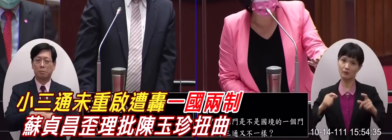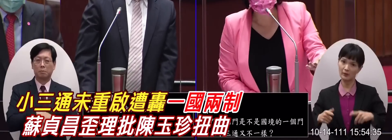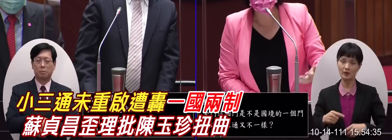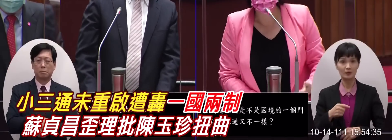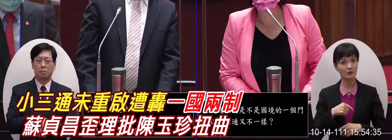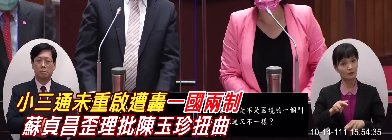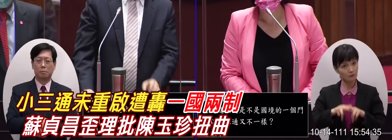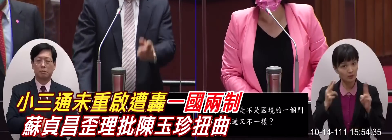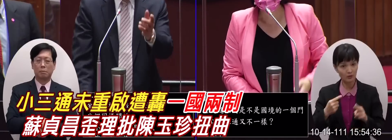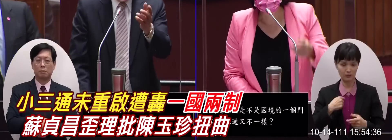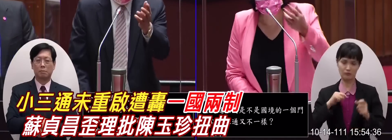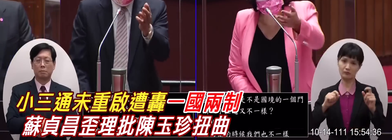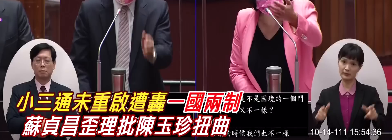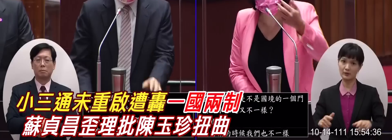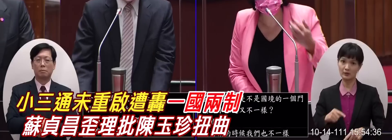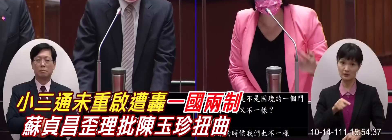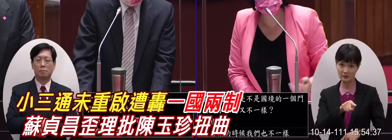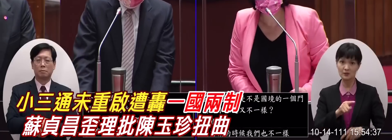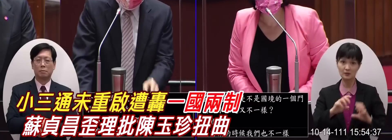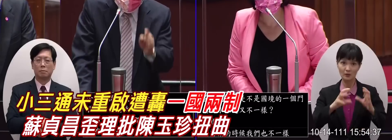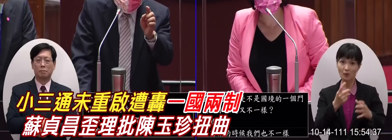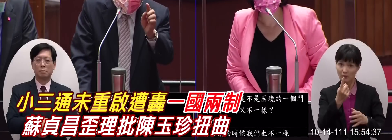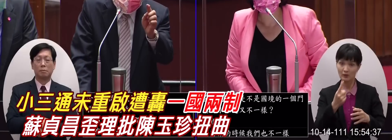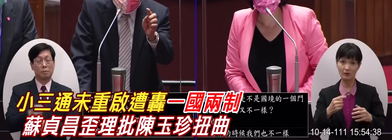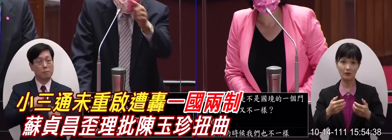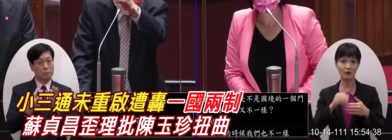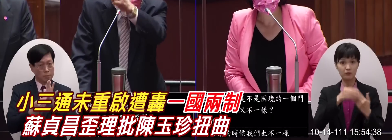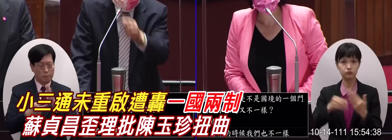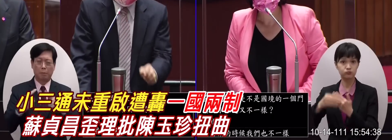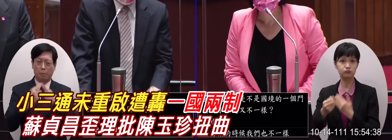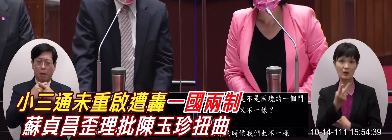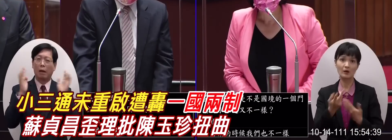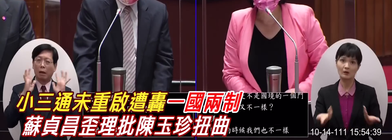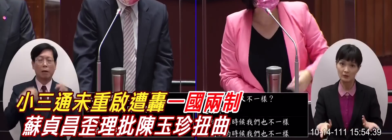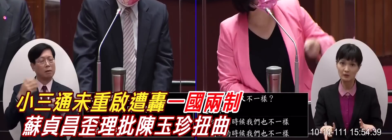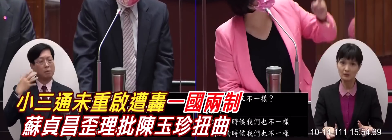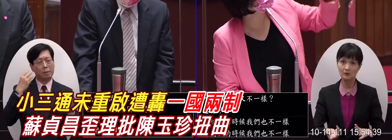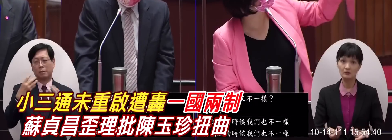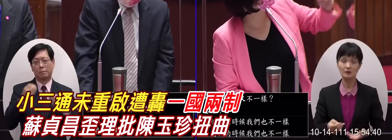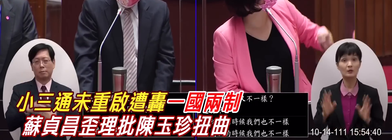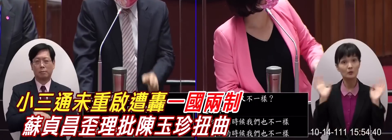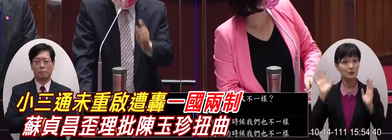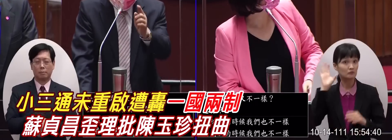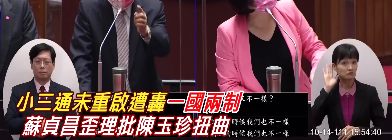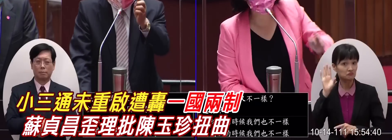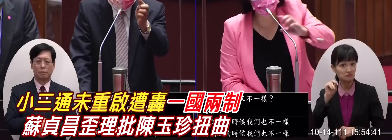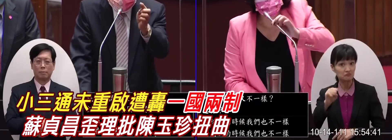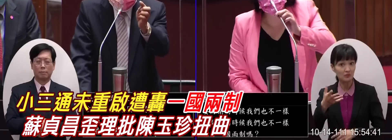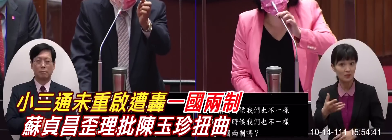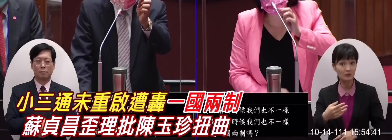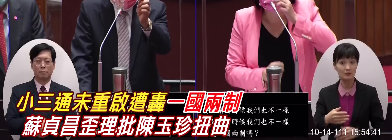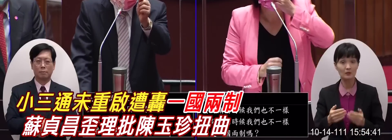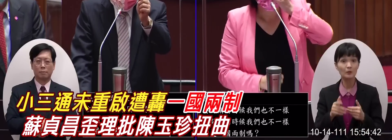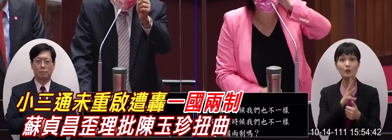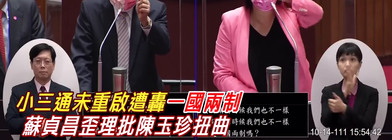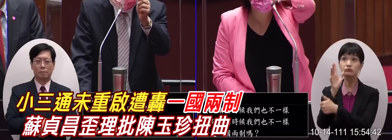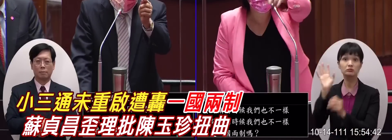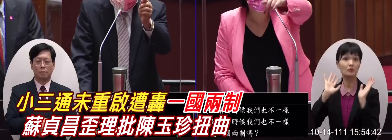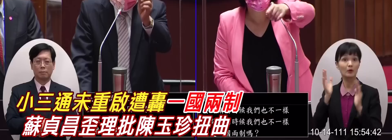我们也不一样。你是一国两制吗？ 这样拼命吵，小朋友听不清楚。 小朋友听得见吗？要不要问一下小朋